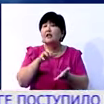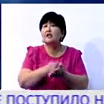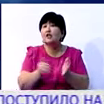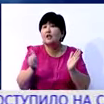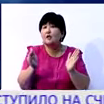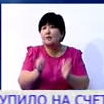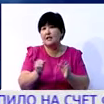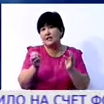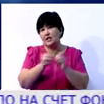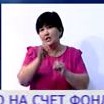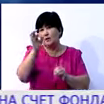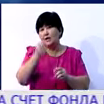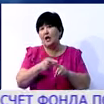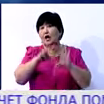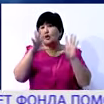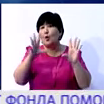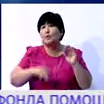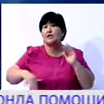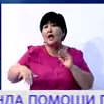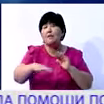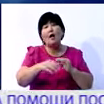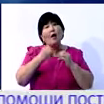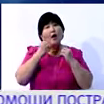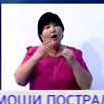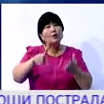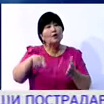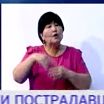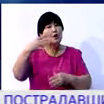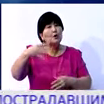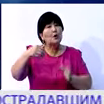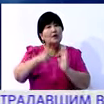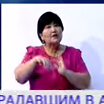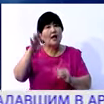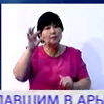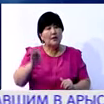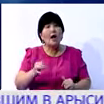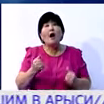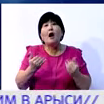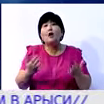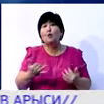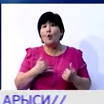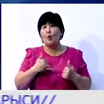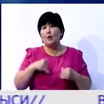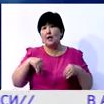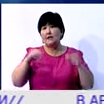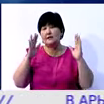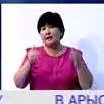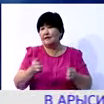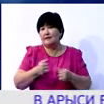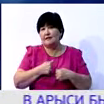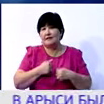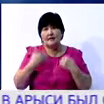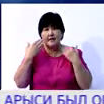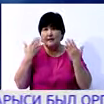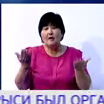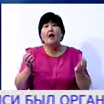менее 10% от общей площади. В хороших городах 40-60%. А сколько у нас насаждений, к сожалению,